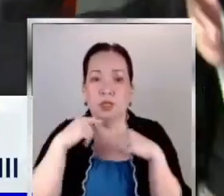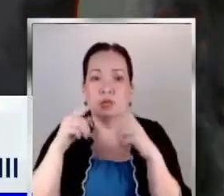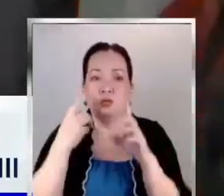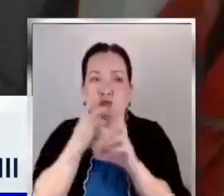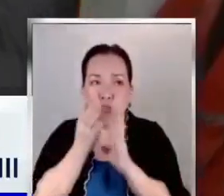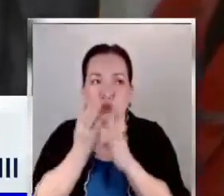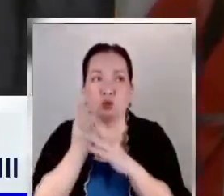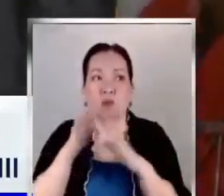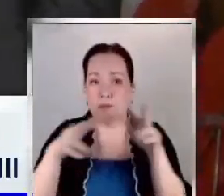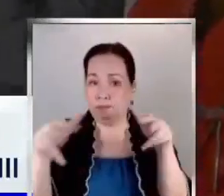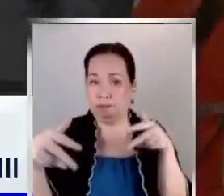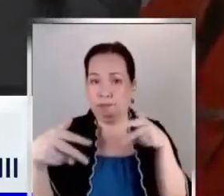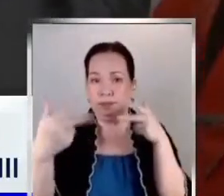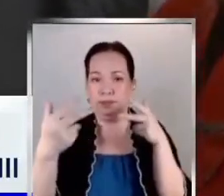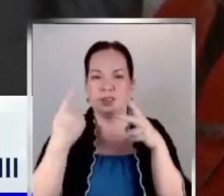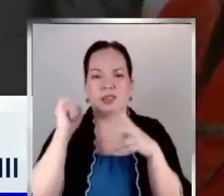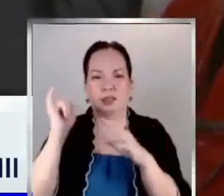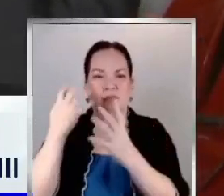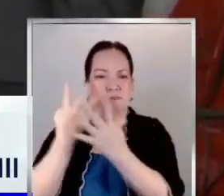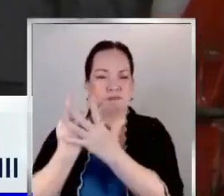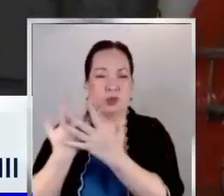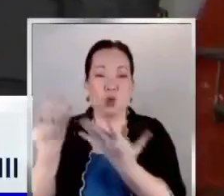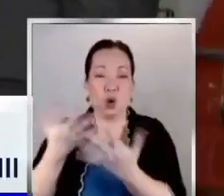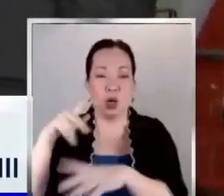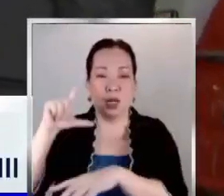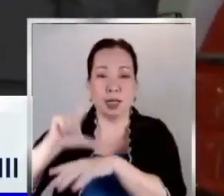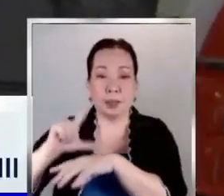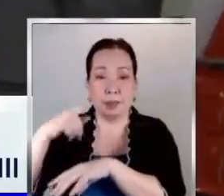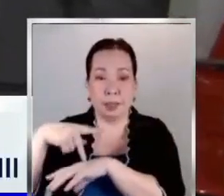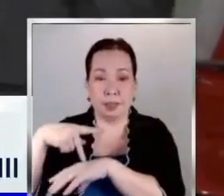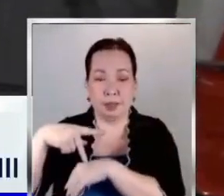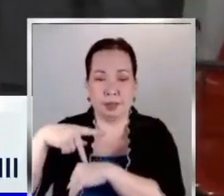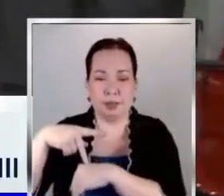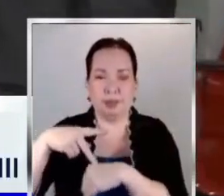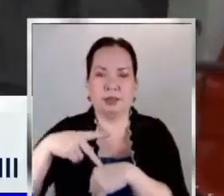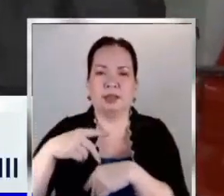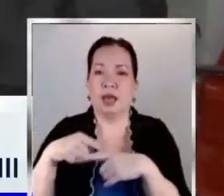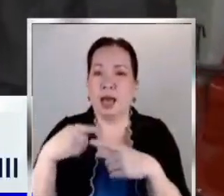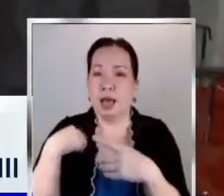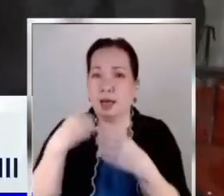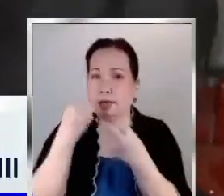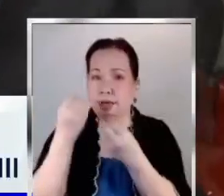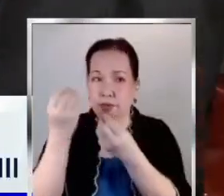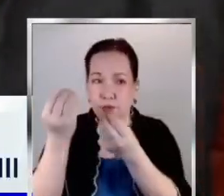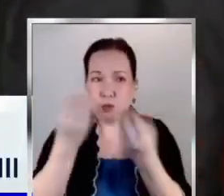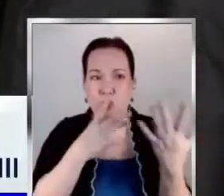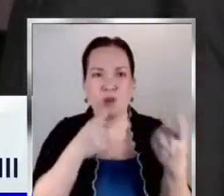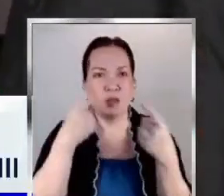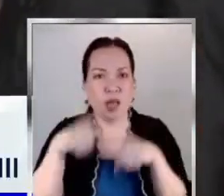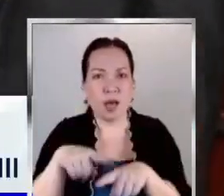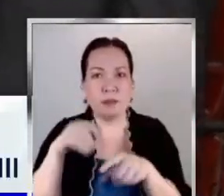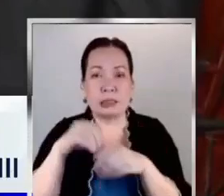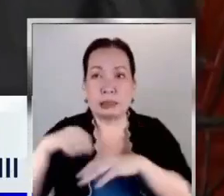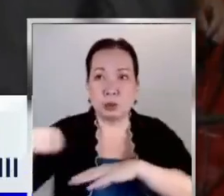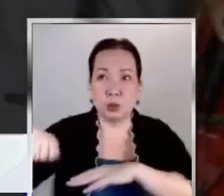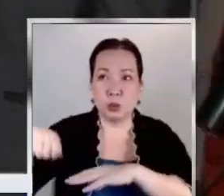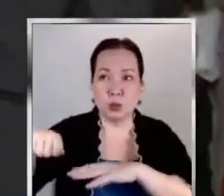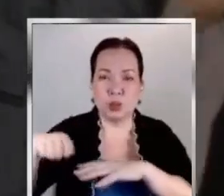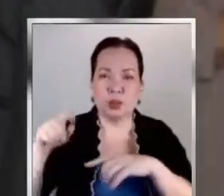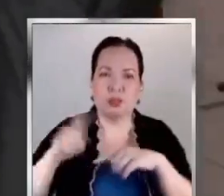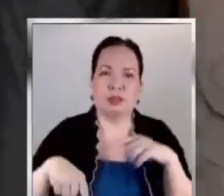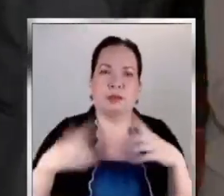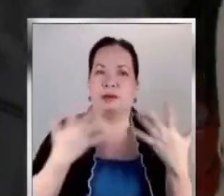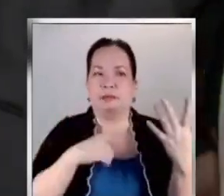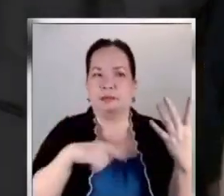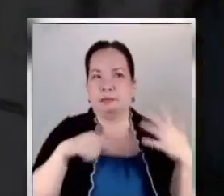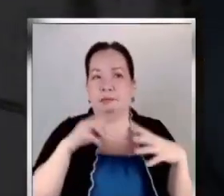III na nakakulong sa Las Piñas City Jail. Walang iba pang impormasyon kung ano ang naganap sa loob ng korte dahil hindi pinapasok ang